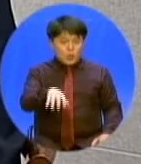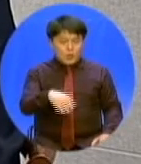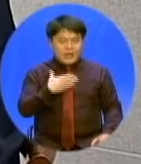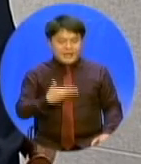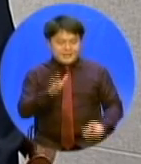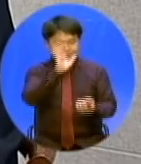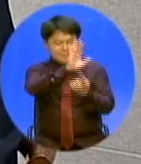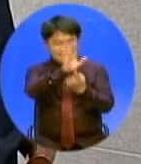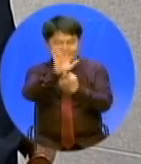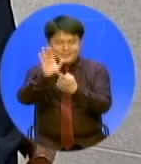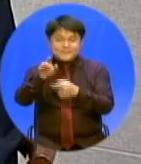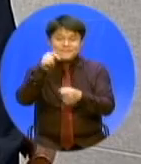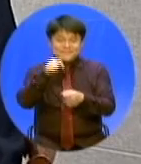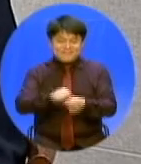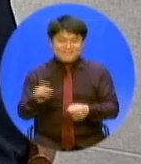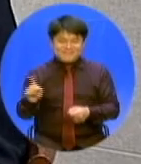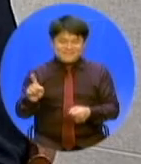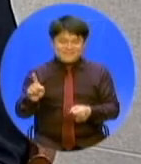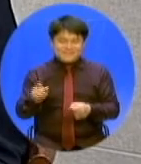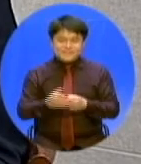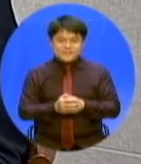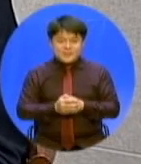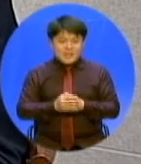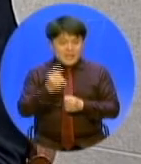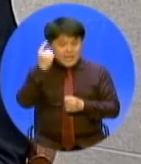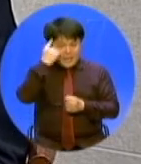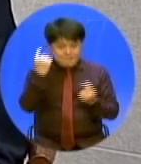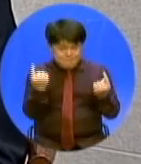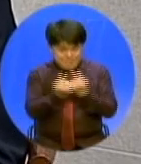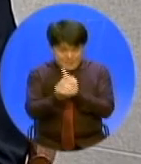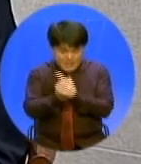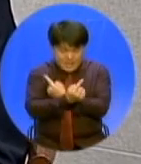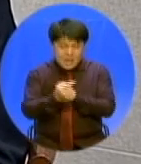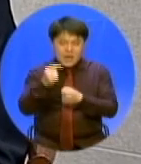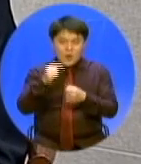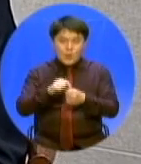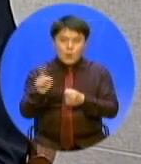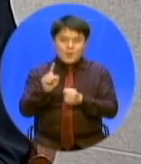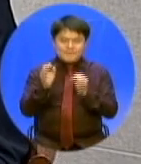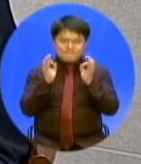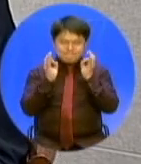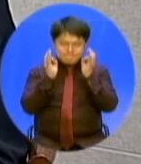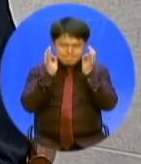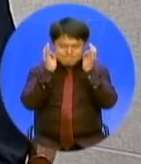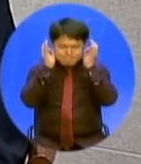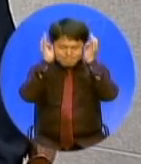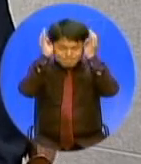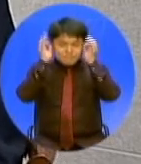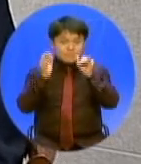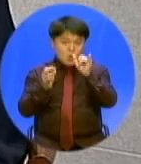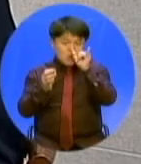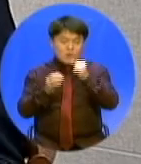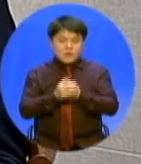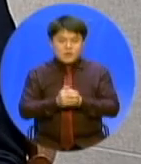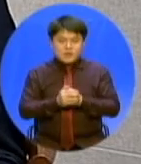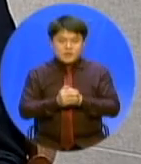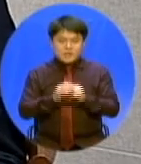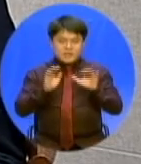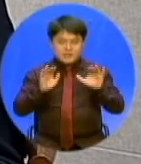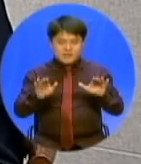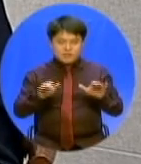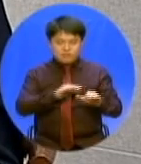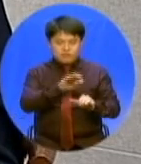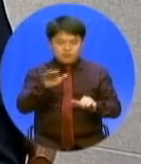하는 걸 심어주기 위해서 이미지 개선에 대한 여러 가지 노력을 하는 게 지금